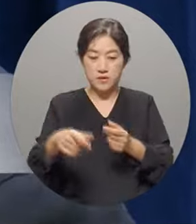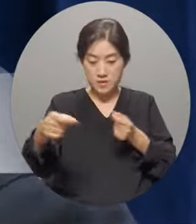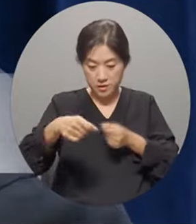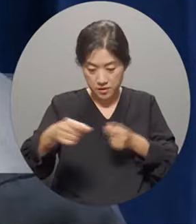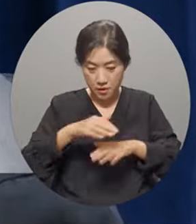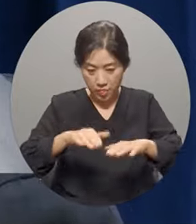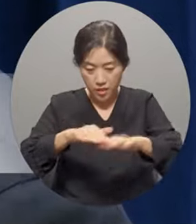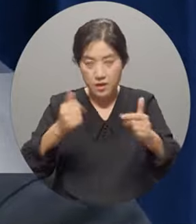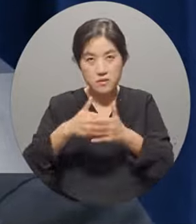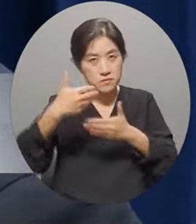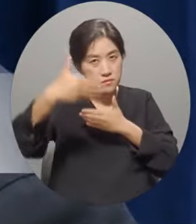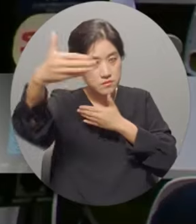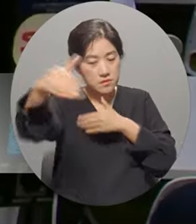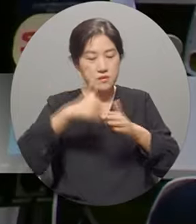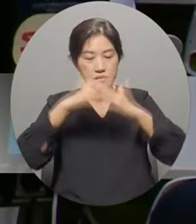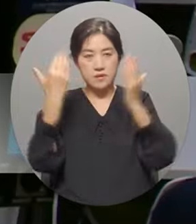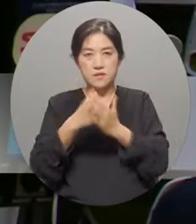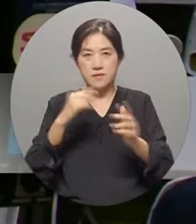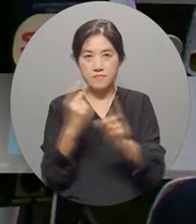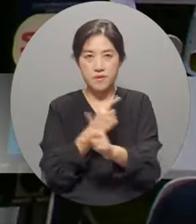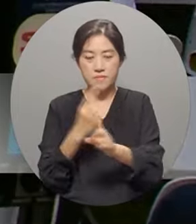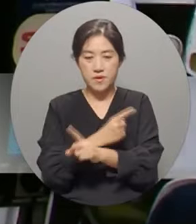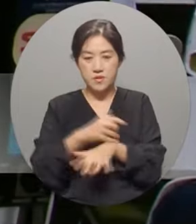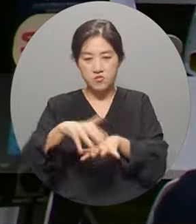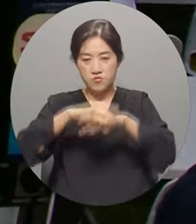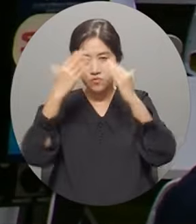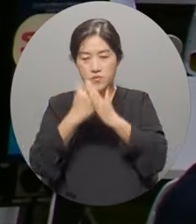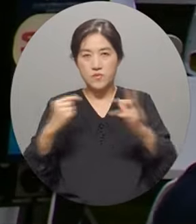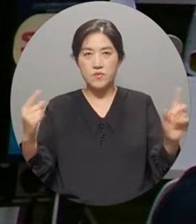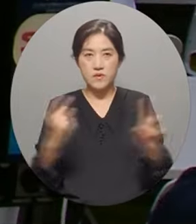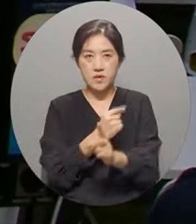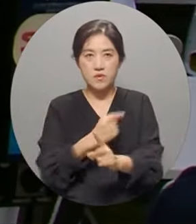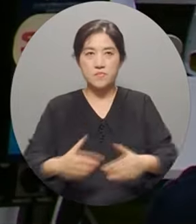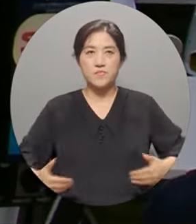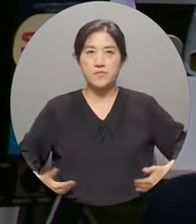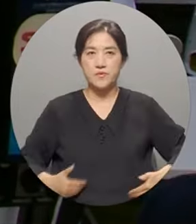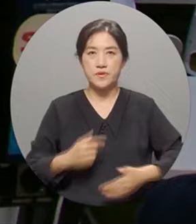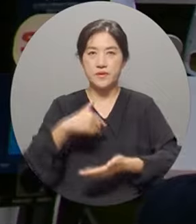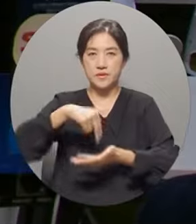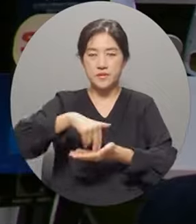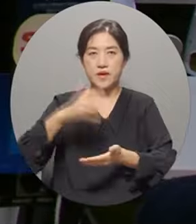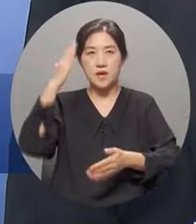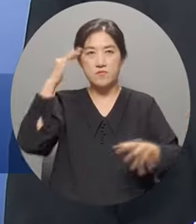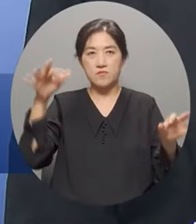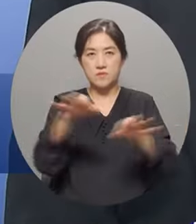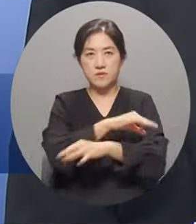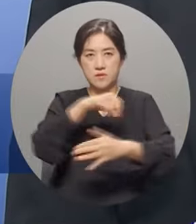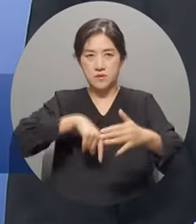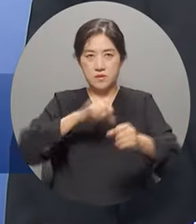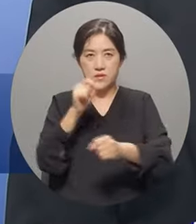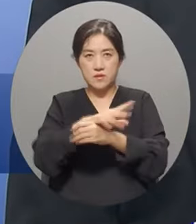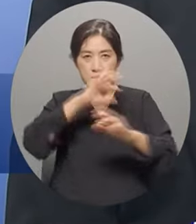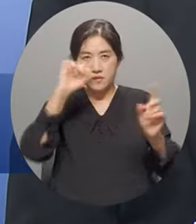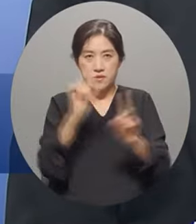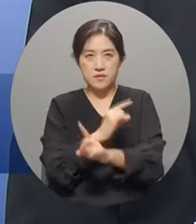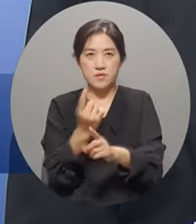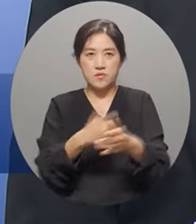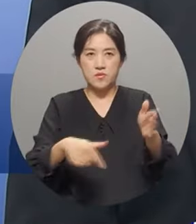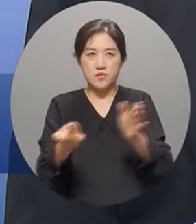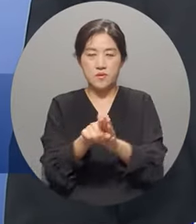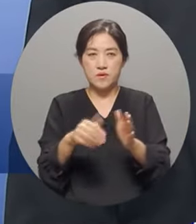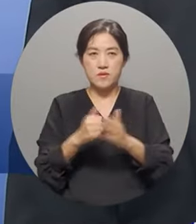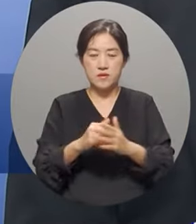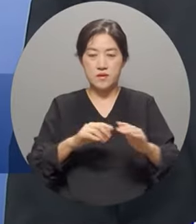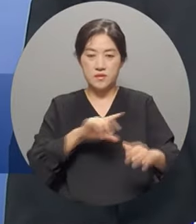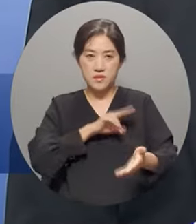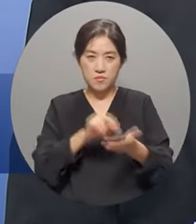대책보다 중장기적인 체질 개선과 구조 개혁이 뒷받침돼야 한다는 겁니다. 우리 경제의 체질을 개선하기 위한 역동